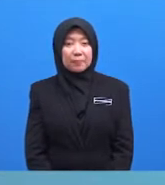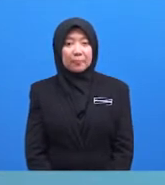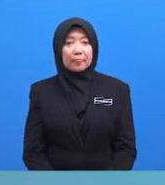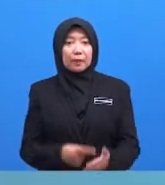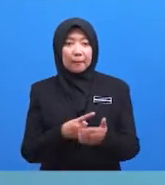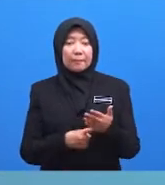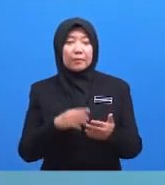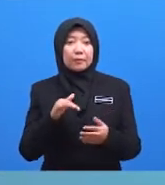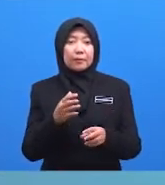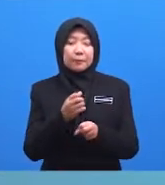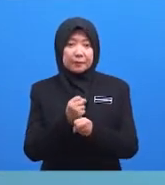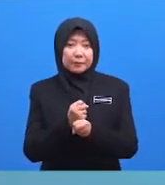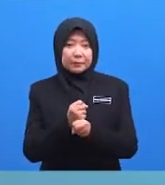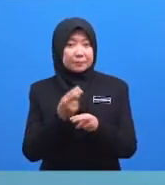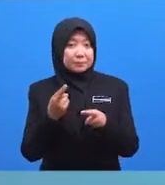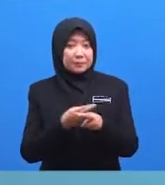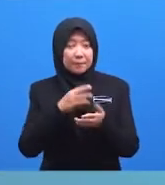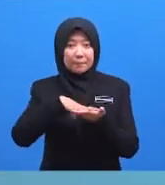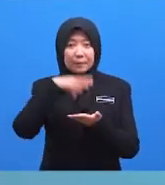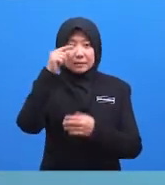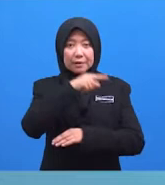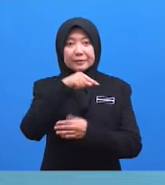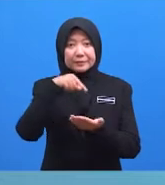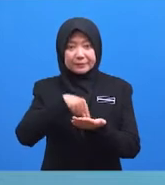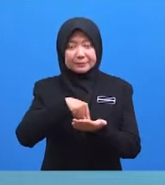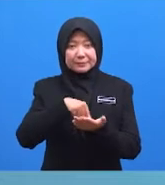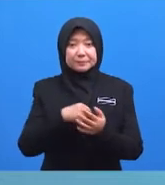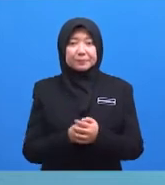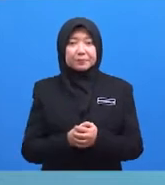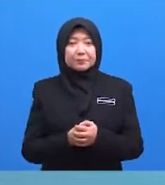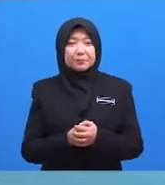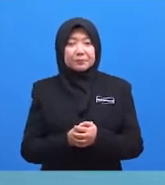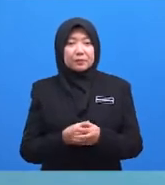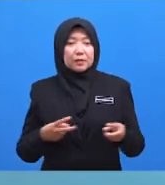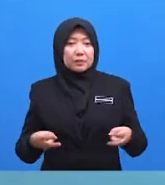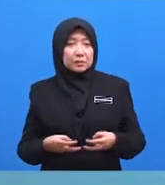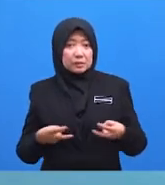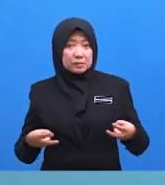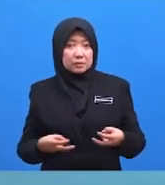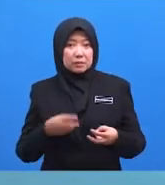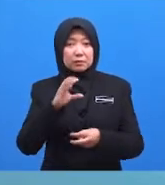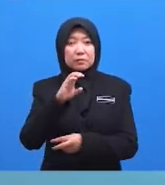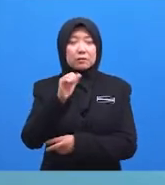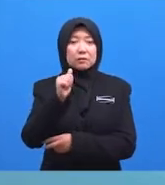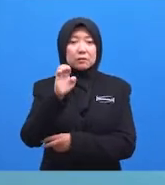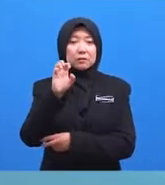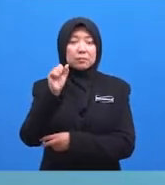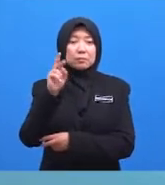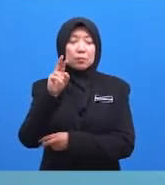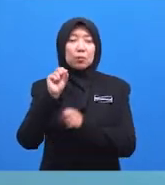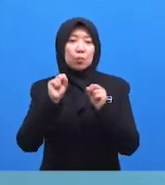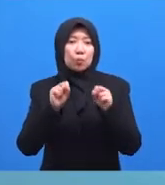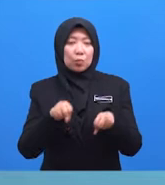Apa yang dapat cikgu rumuskan dalam pembelajaran hari ini ialah Caesar salad berfungsi merangsang selera